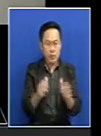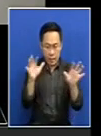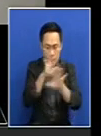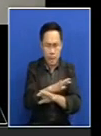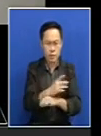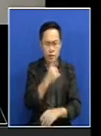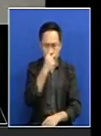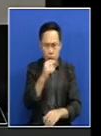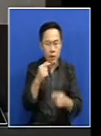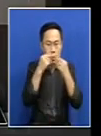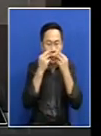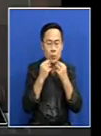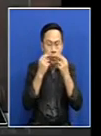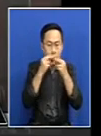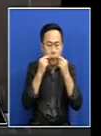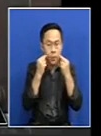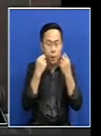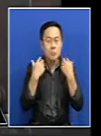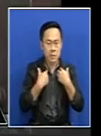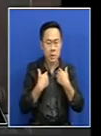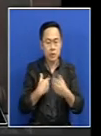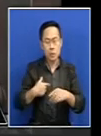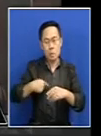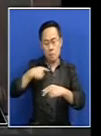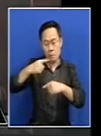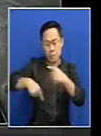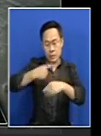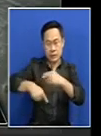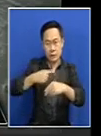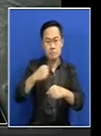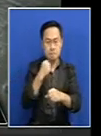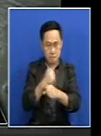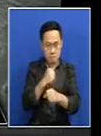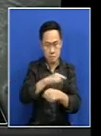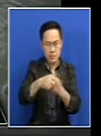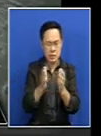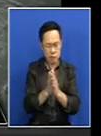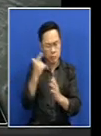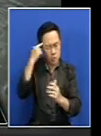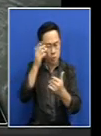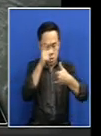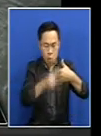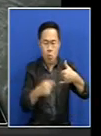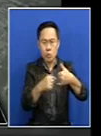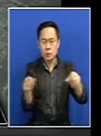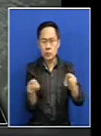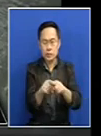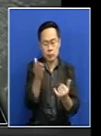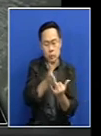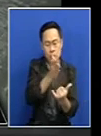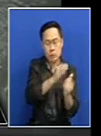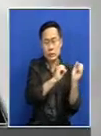ะเหมือนแขกขาวหนวดเครารุงรังถูกพันด้วยพลาสติกคาดว่าชิ้นส่วนทั้งหมดน่าจะเป็นของบุคคลคนเดียวกั